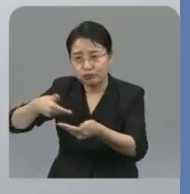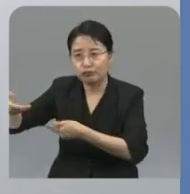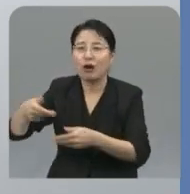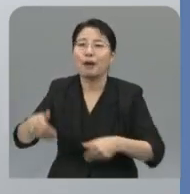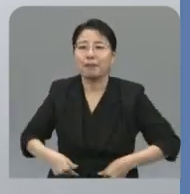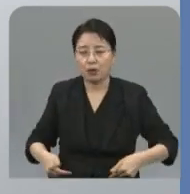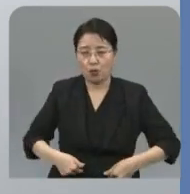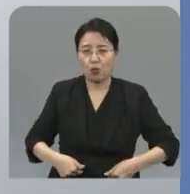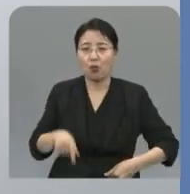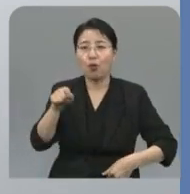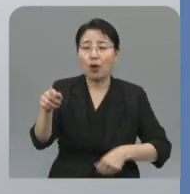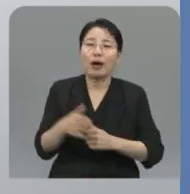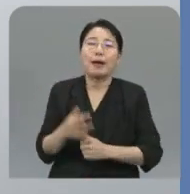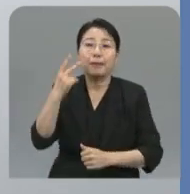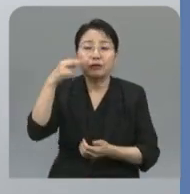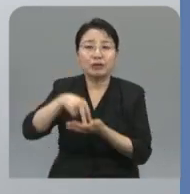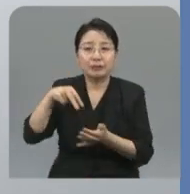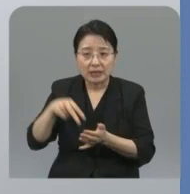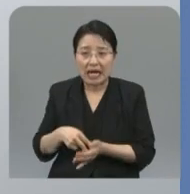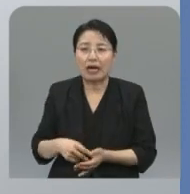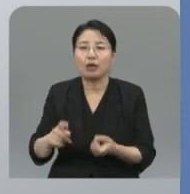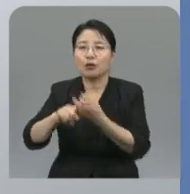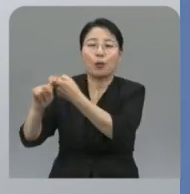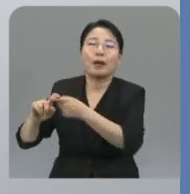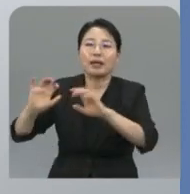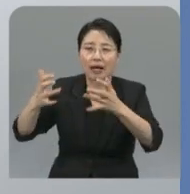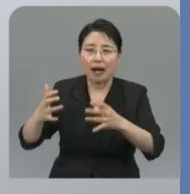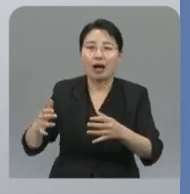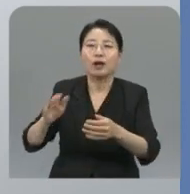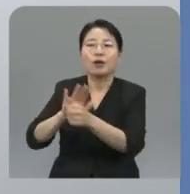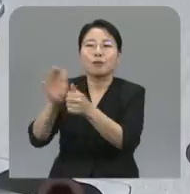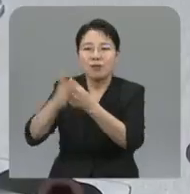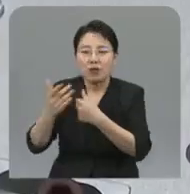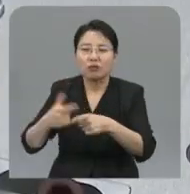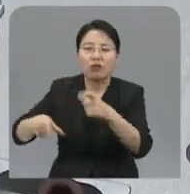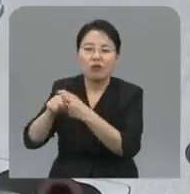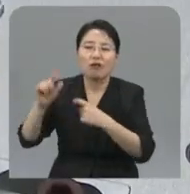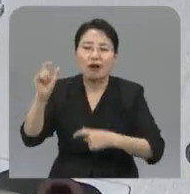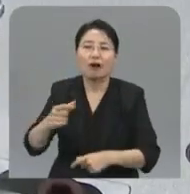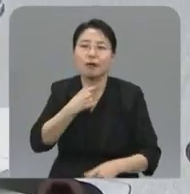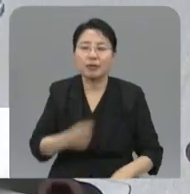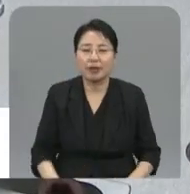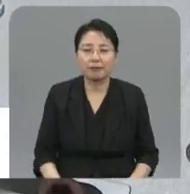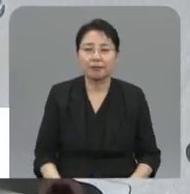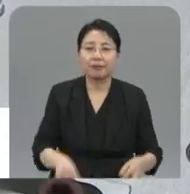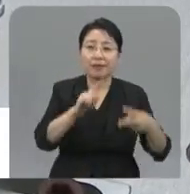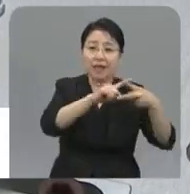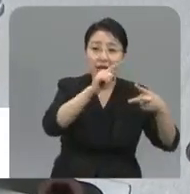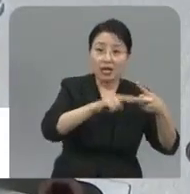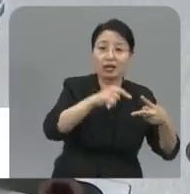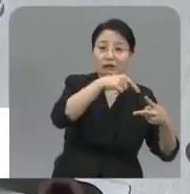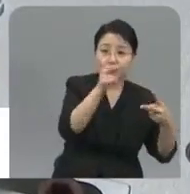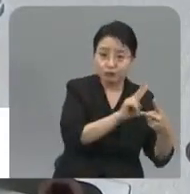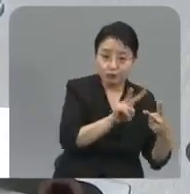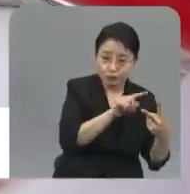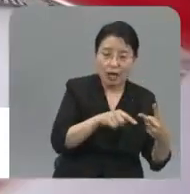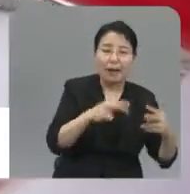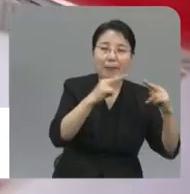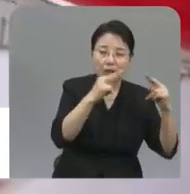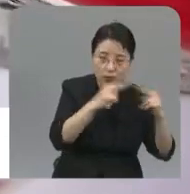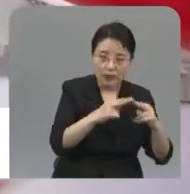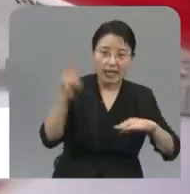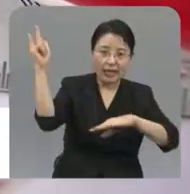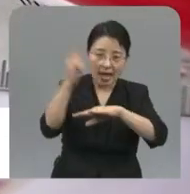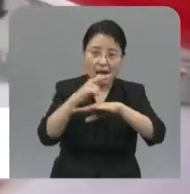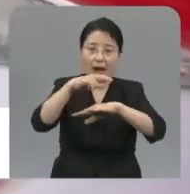của chuỗi cung ứng trọng tâm kalium và kem ma-nium là 2 kim loại thường được sử dụng để sản xuất các thiết bị hiện đại như chip bán dẫn pin mặt